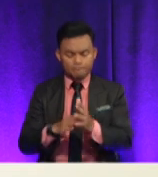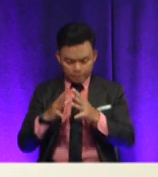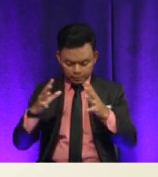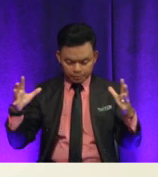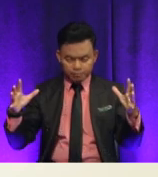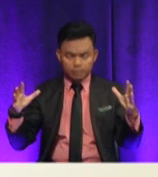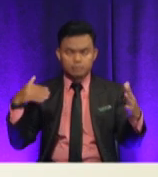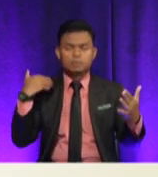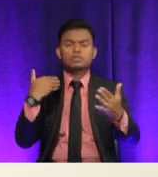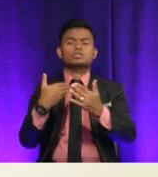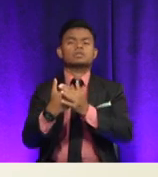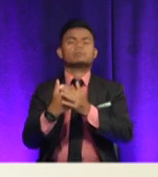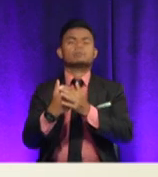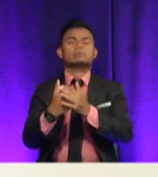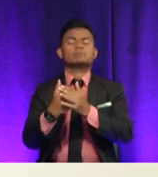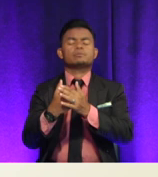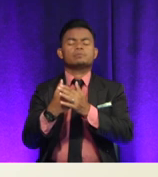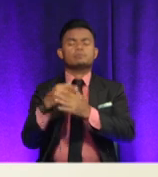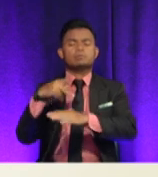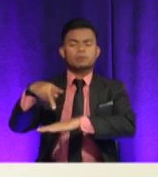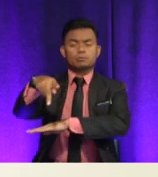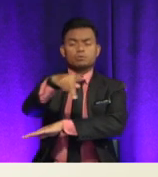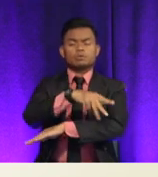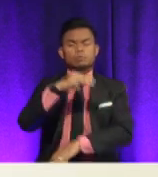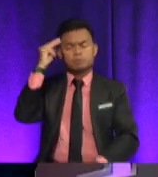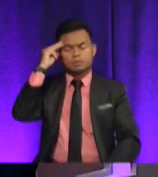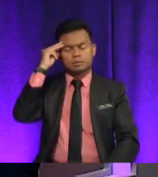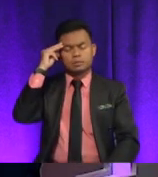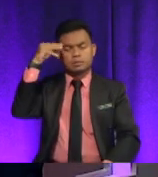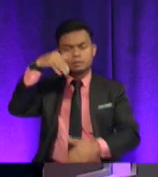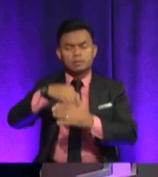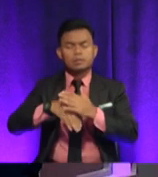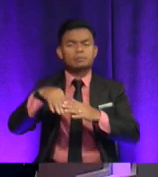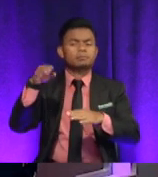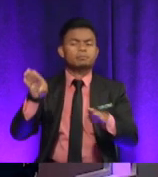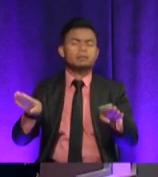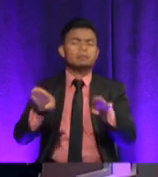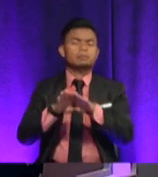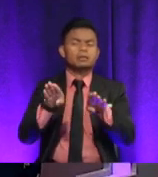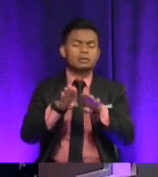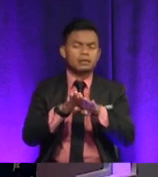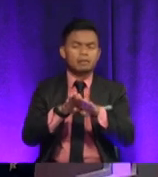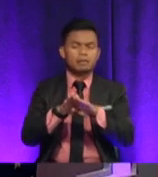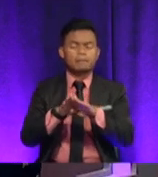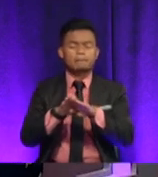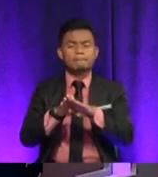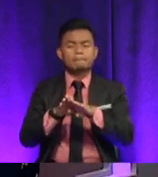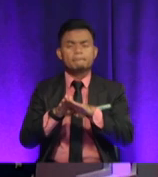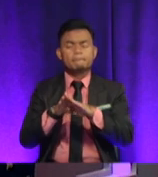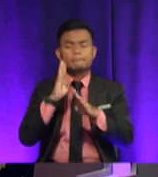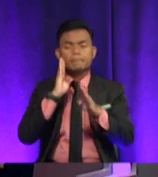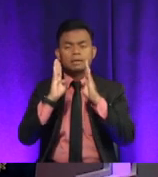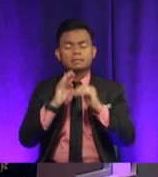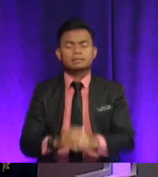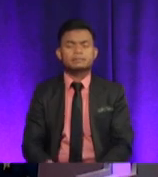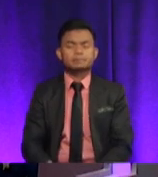seluruh nusantara dalam berbagai bahasa Oke jadi murid-murid perlu mengetahui juga pengenalan untuk syair